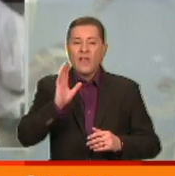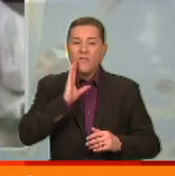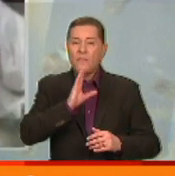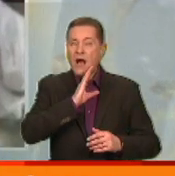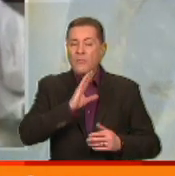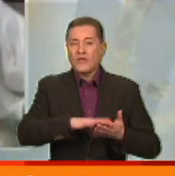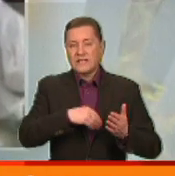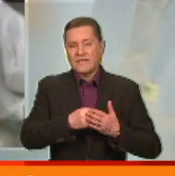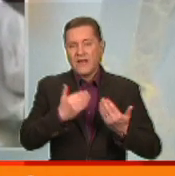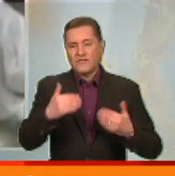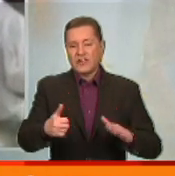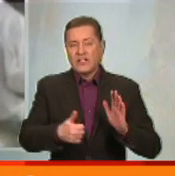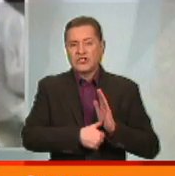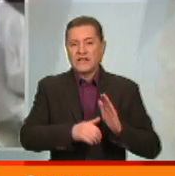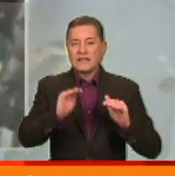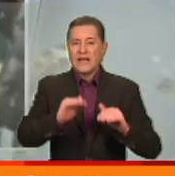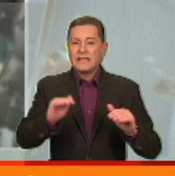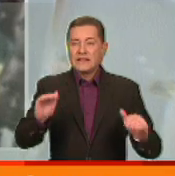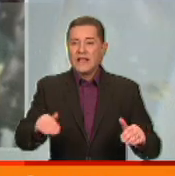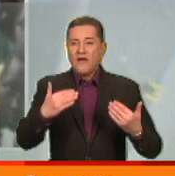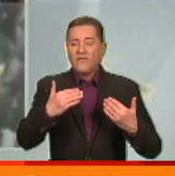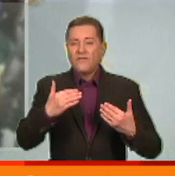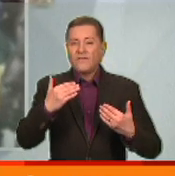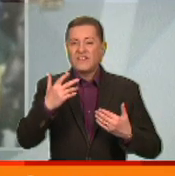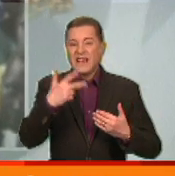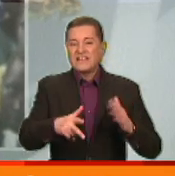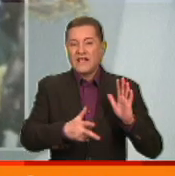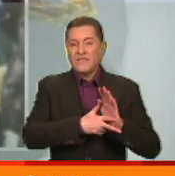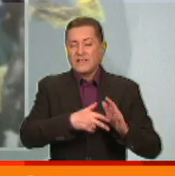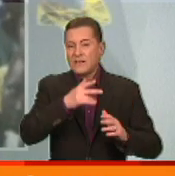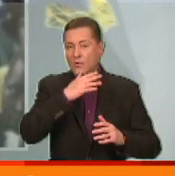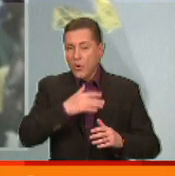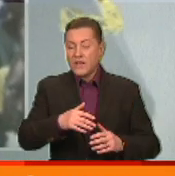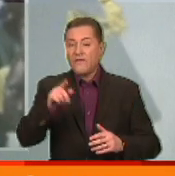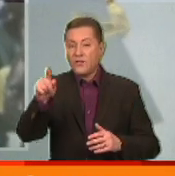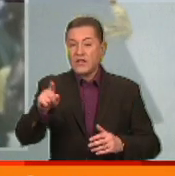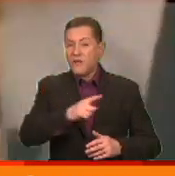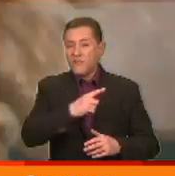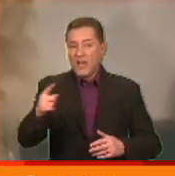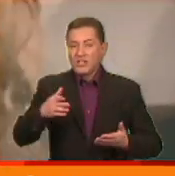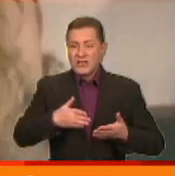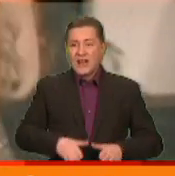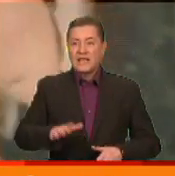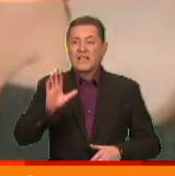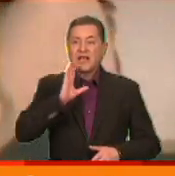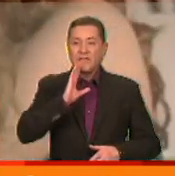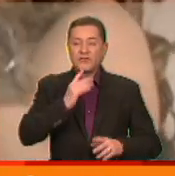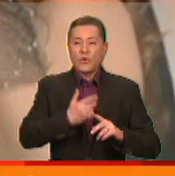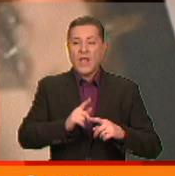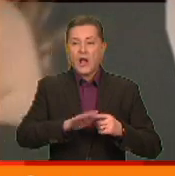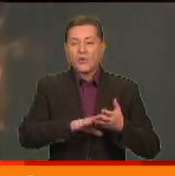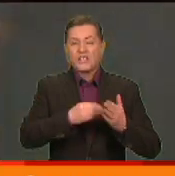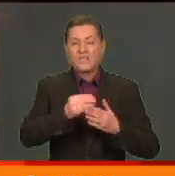віднині називатиме вже шестеро дітей. У 38 Мадонна вперше стала матір'ю, народивши дівчинку, яку